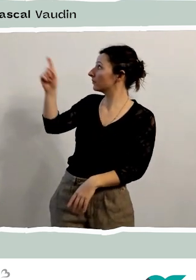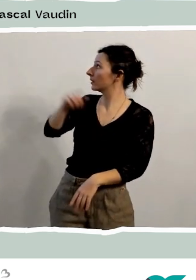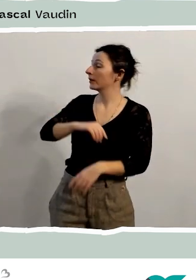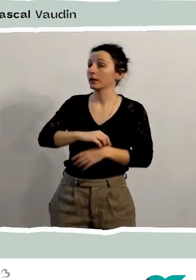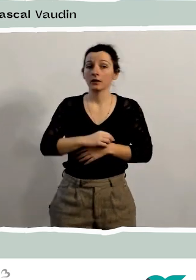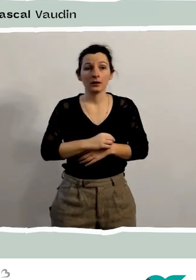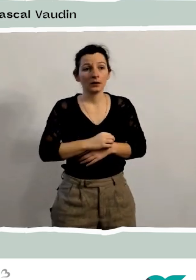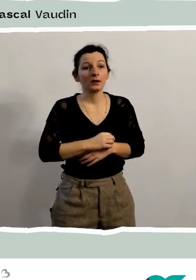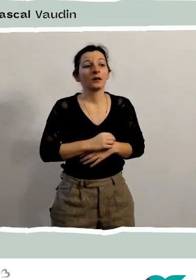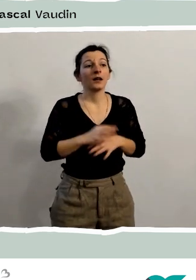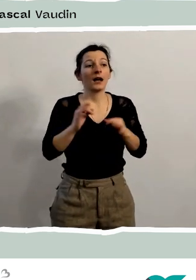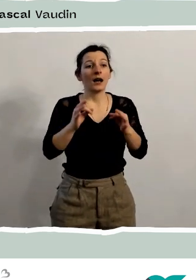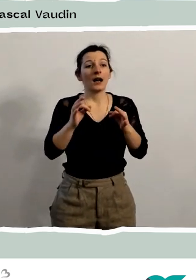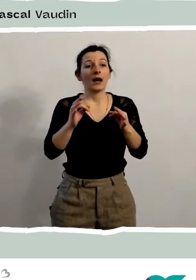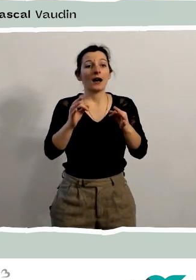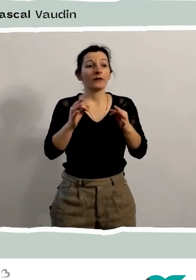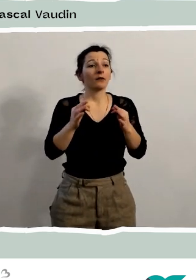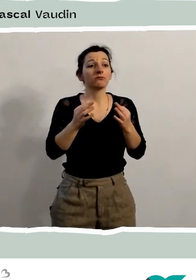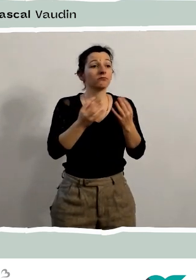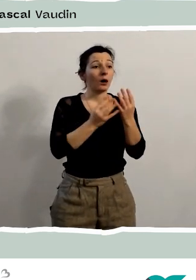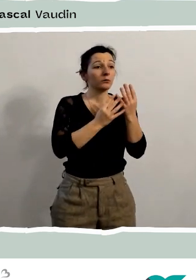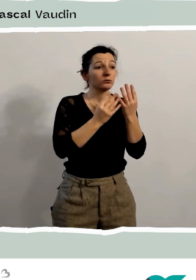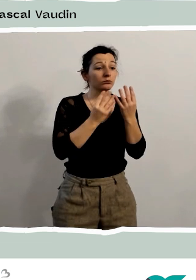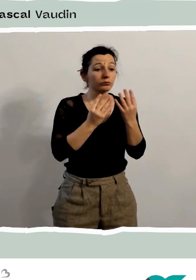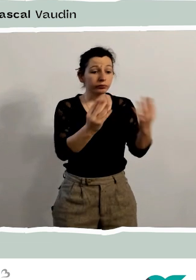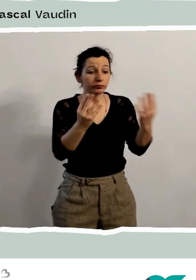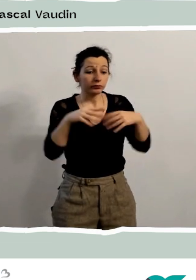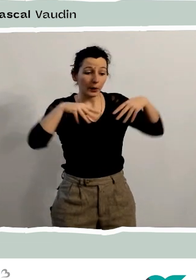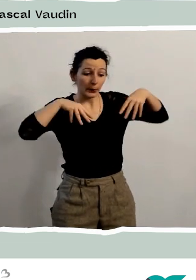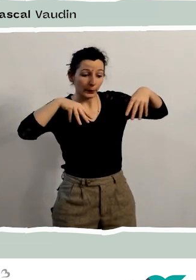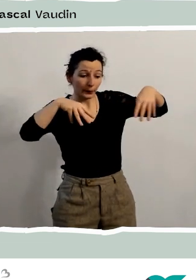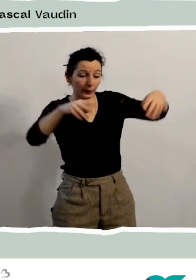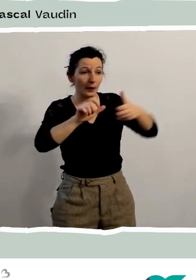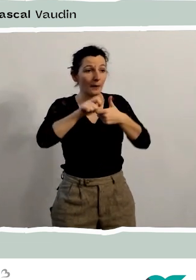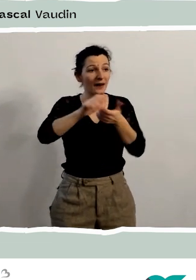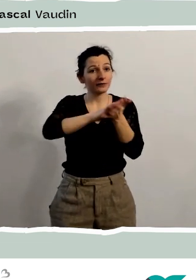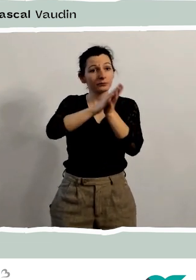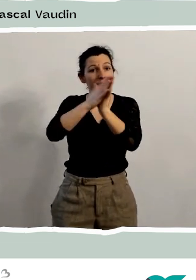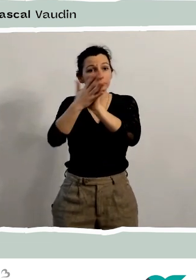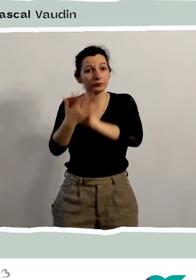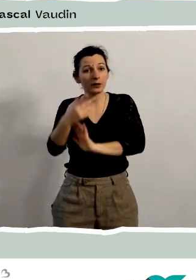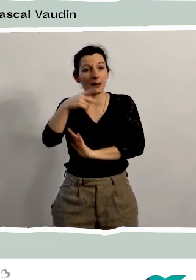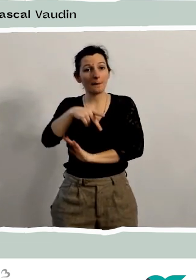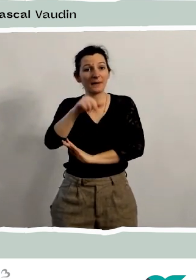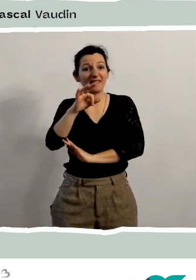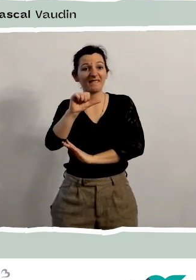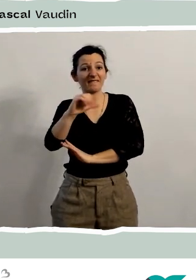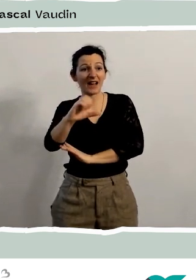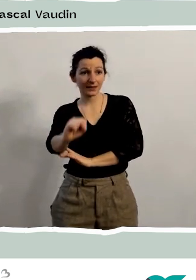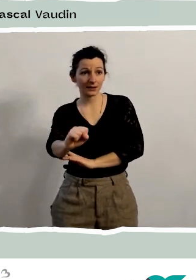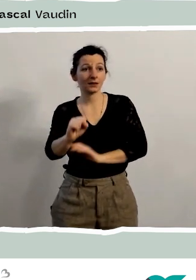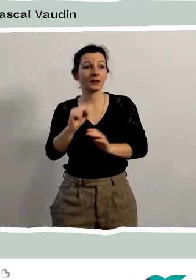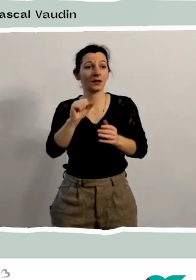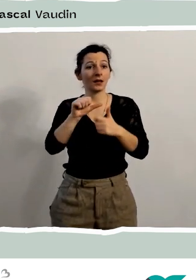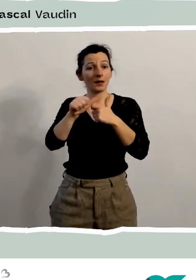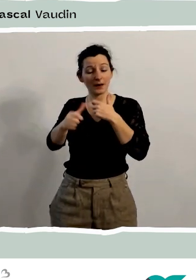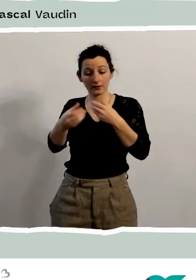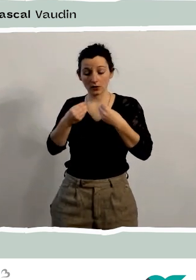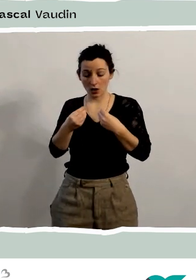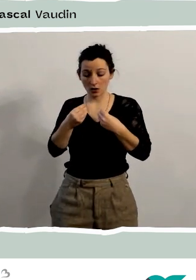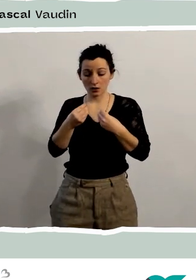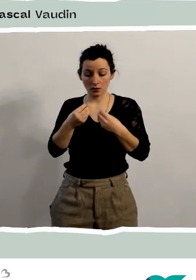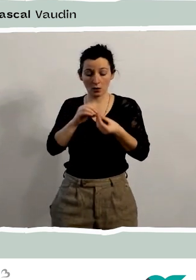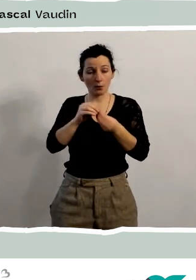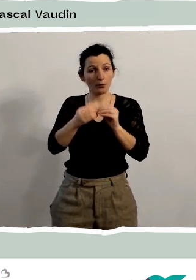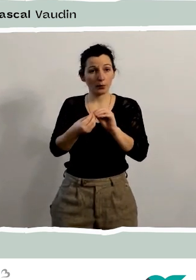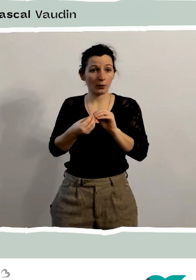utilisé sur des cultures divers, qui se dégrade en PFAS. Et ça ajoute à cette problématique des PFAS